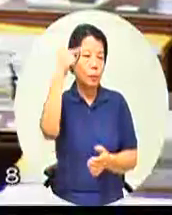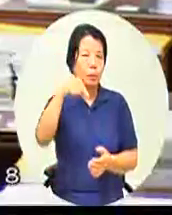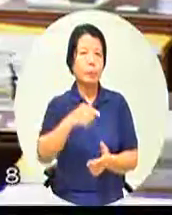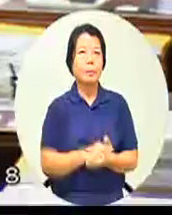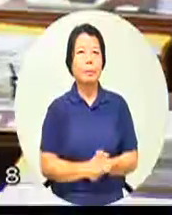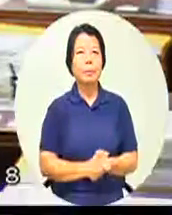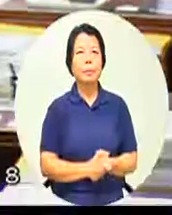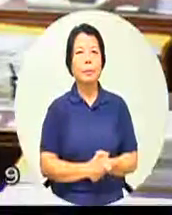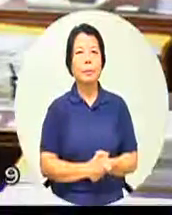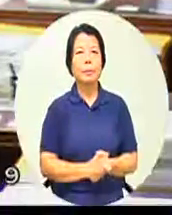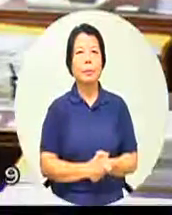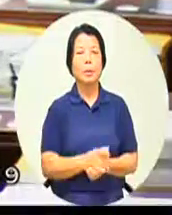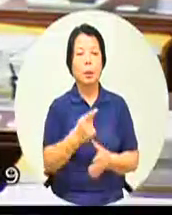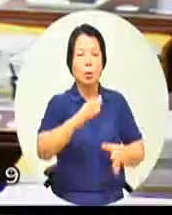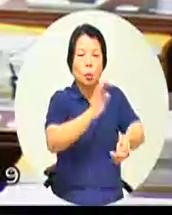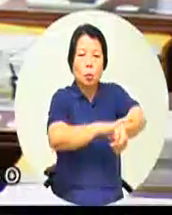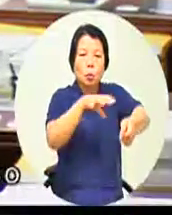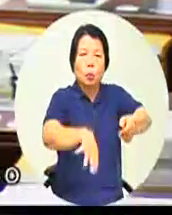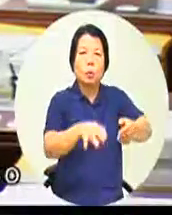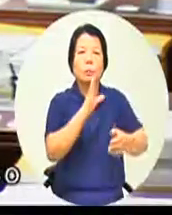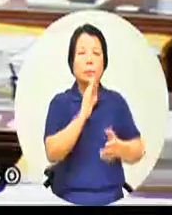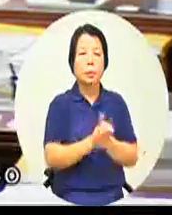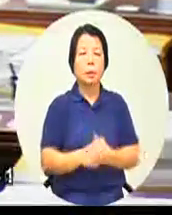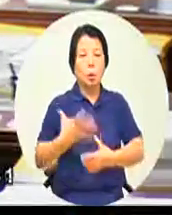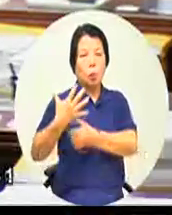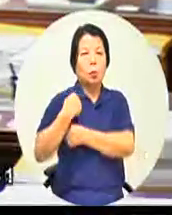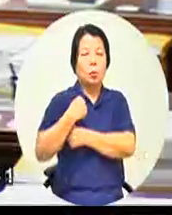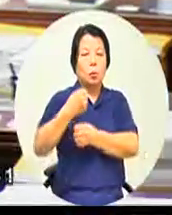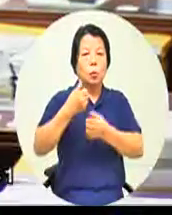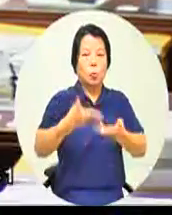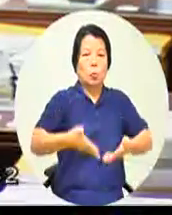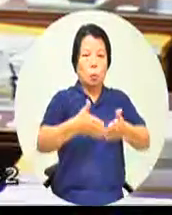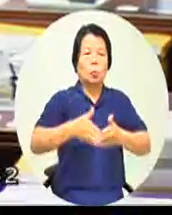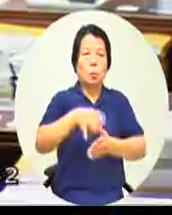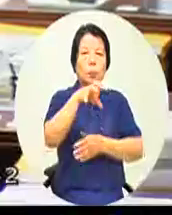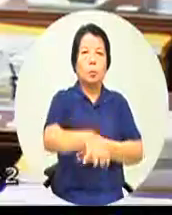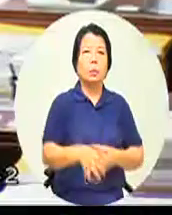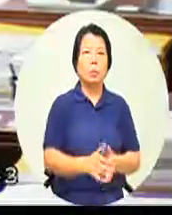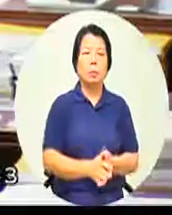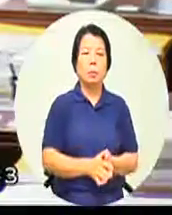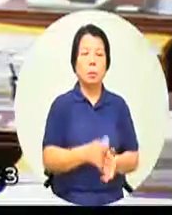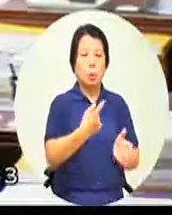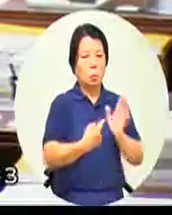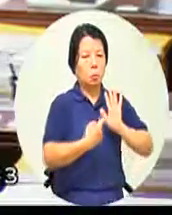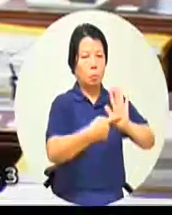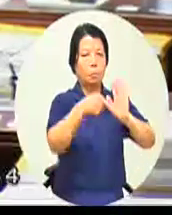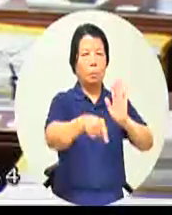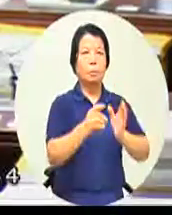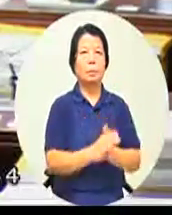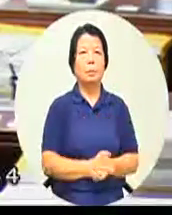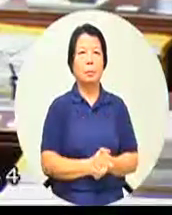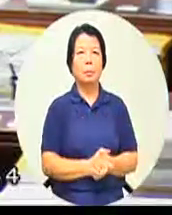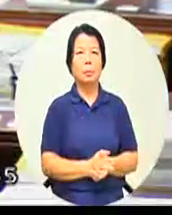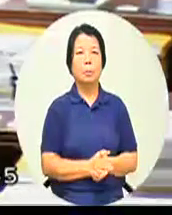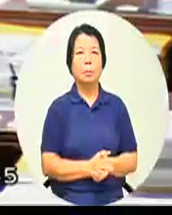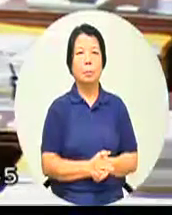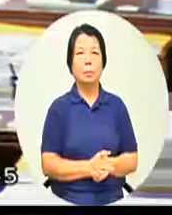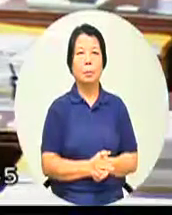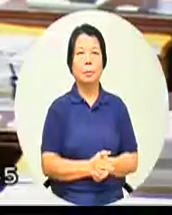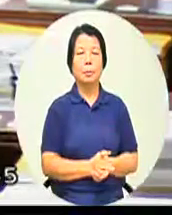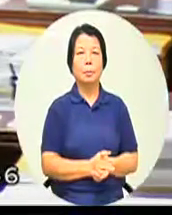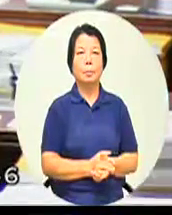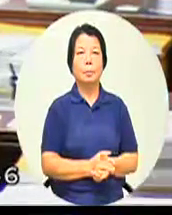是在左营，这作为左营作为一个军事重镇的一个非常好的一个呈现的哈。那这个时候，这